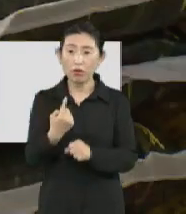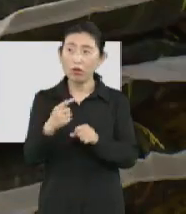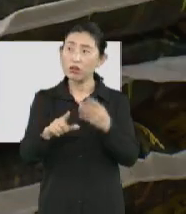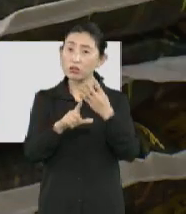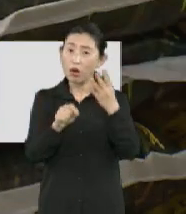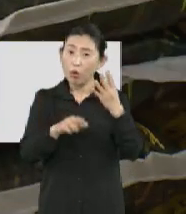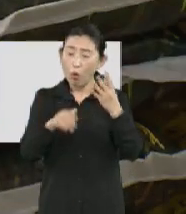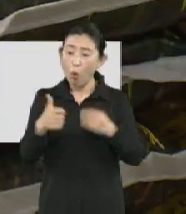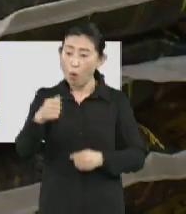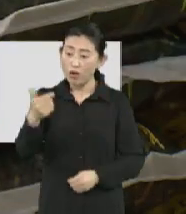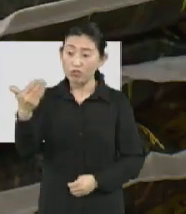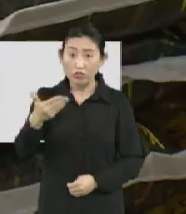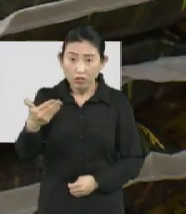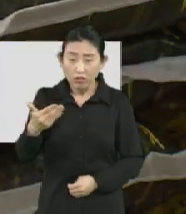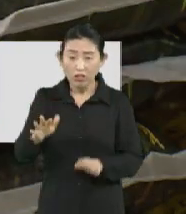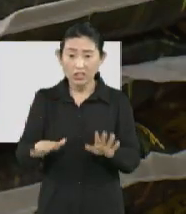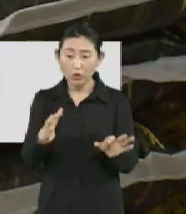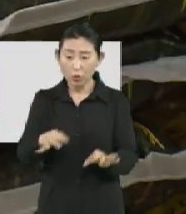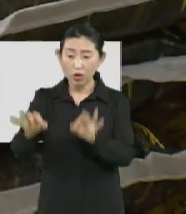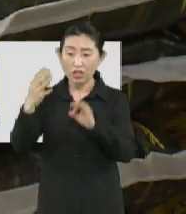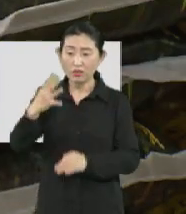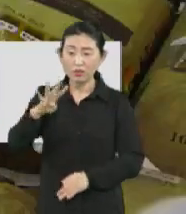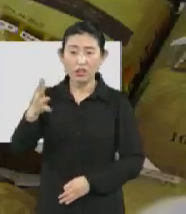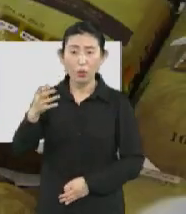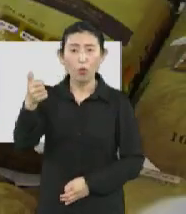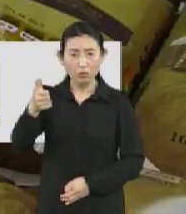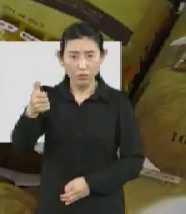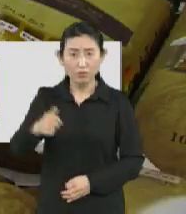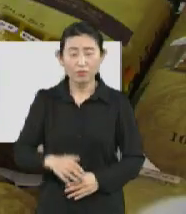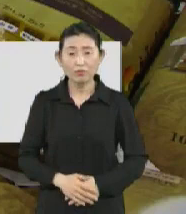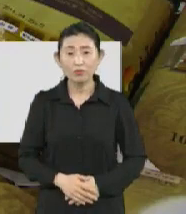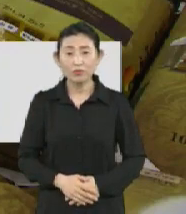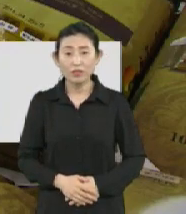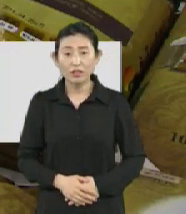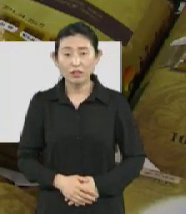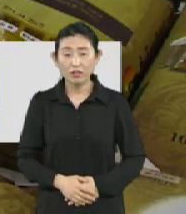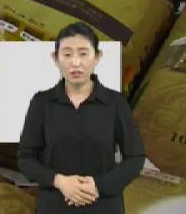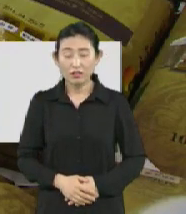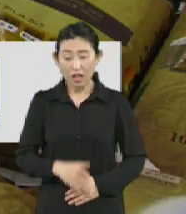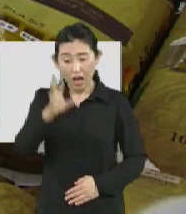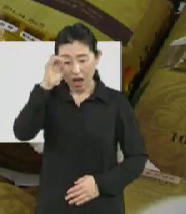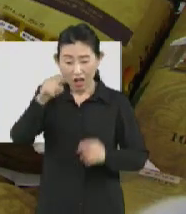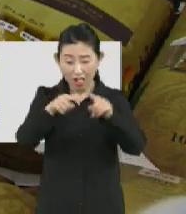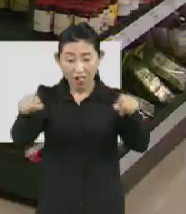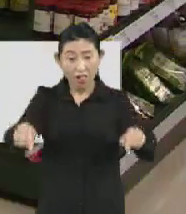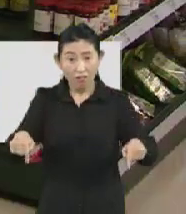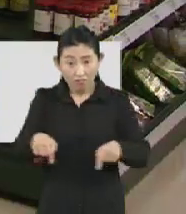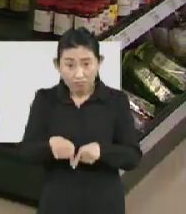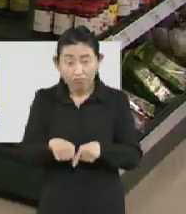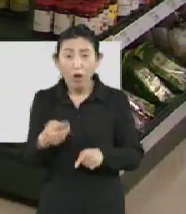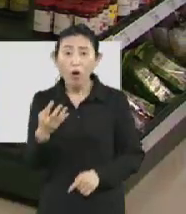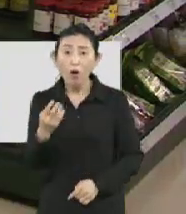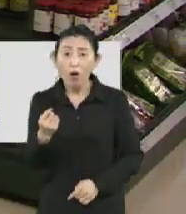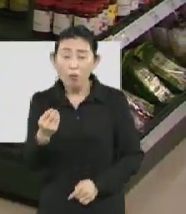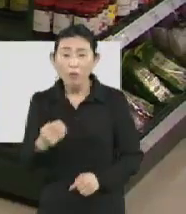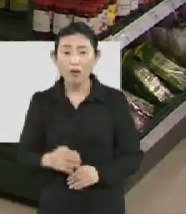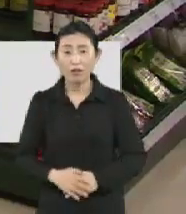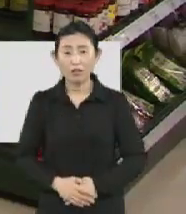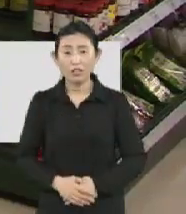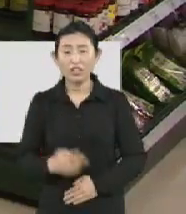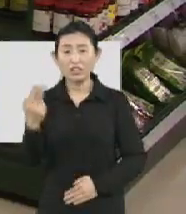말 59,000원에 비해 3,450원 올랐습니다. 또 30개 특난 기준 달걀 한 판의 소매